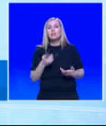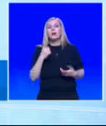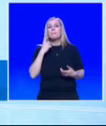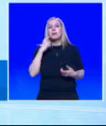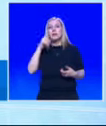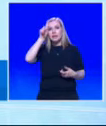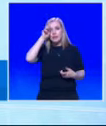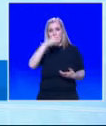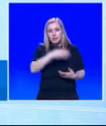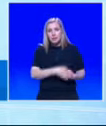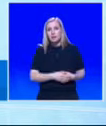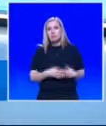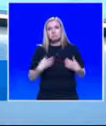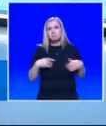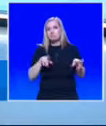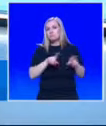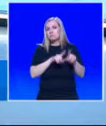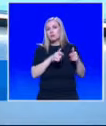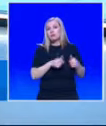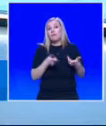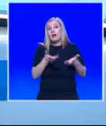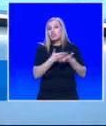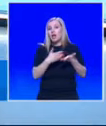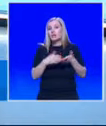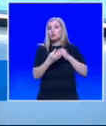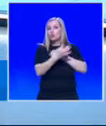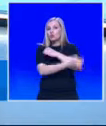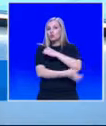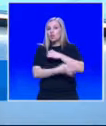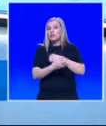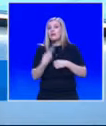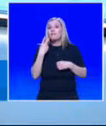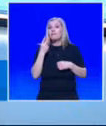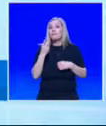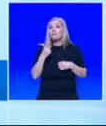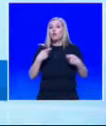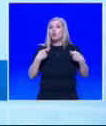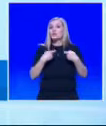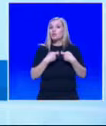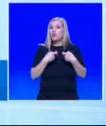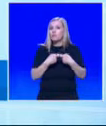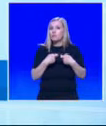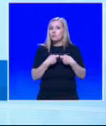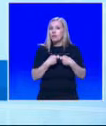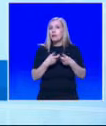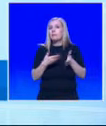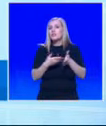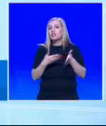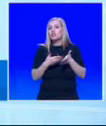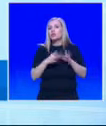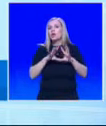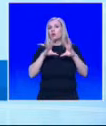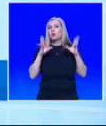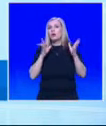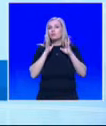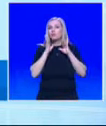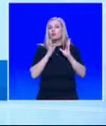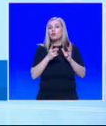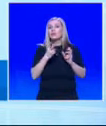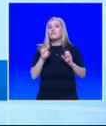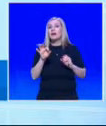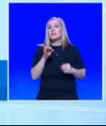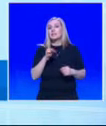Берлин. И това е част от историята и историята на Втората световна война, която беше война срещу най-голямото зло на 20-я